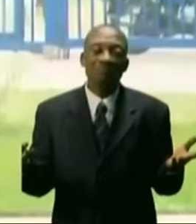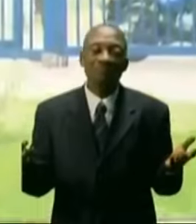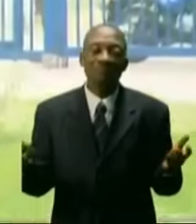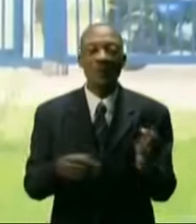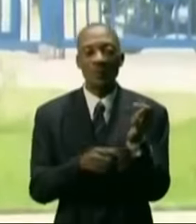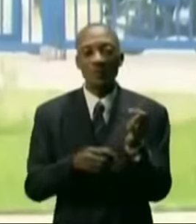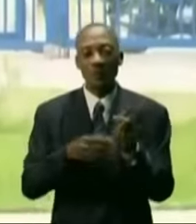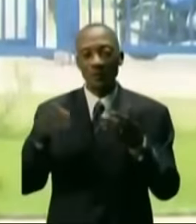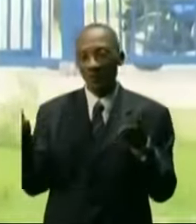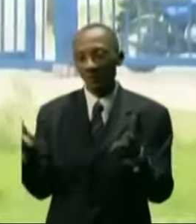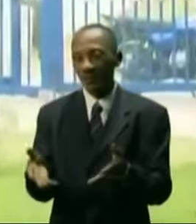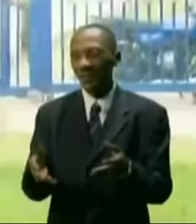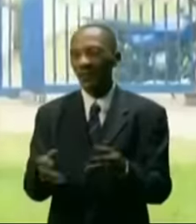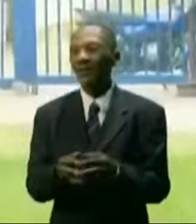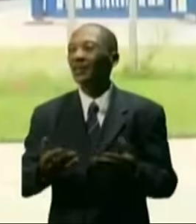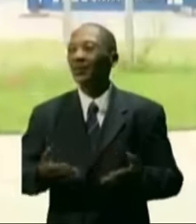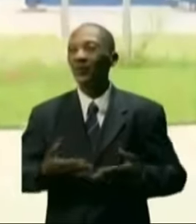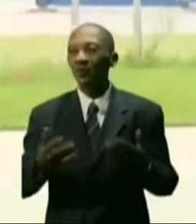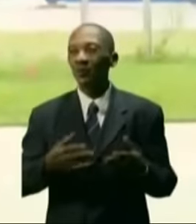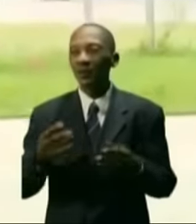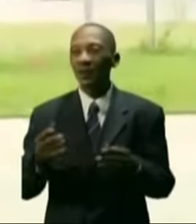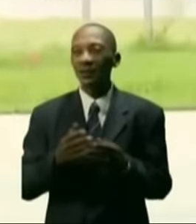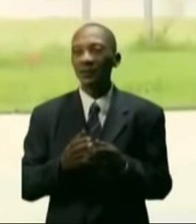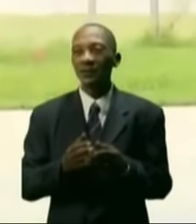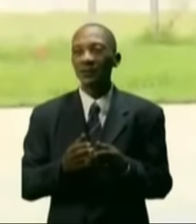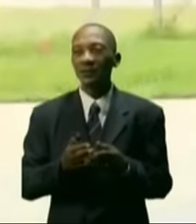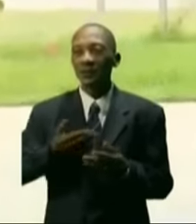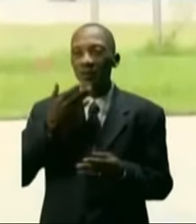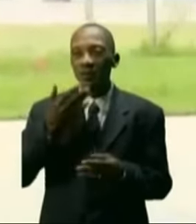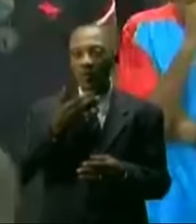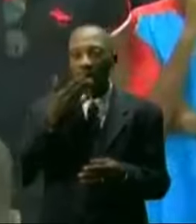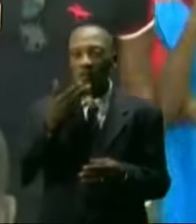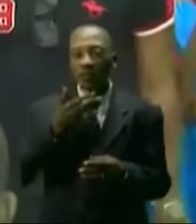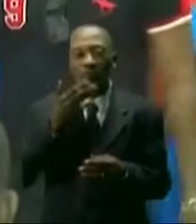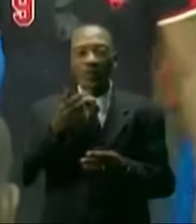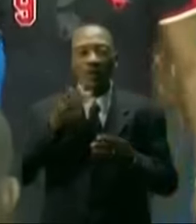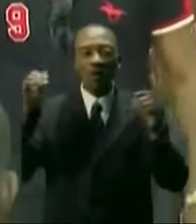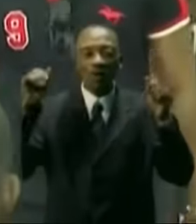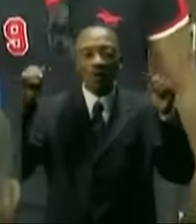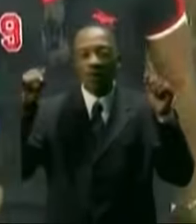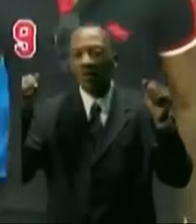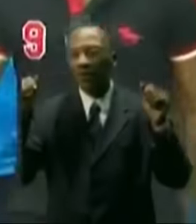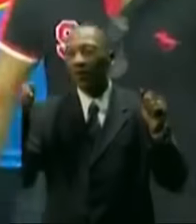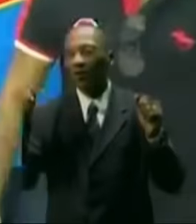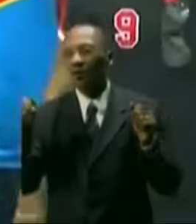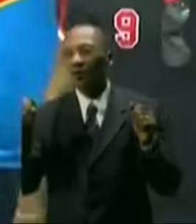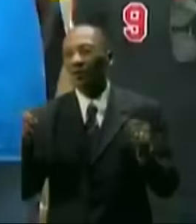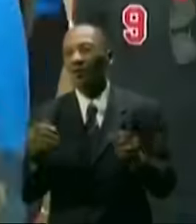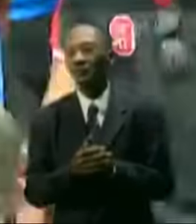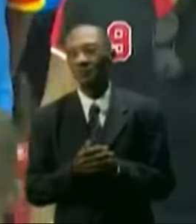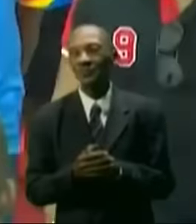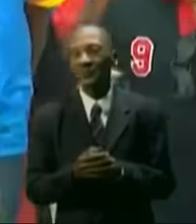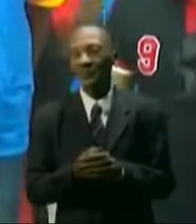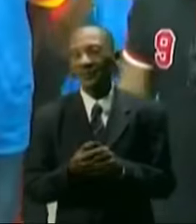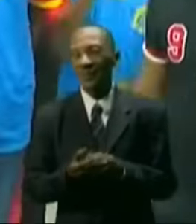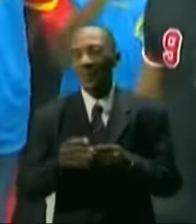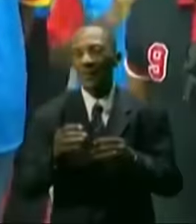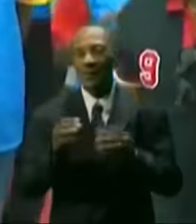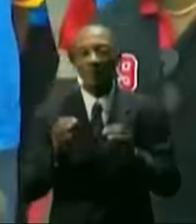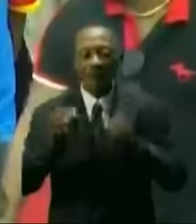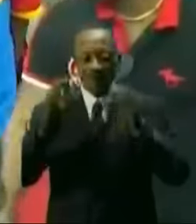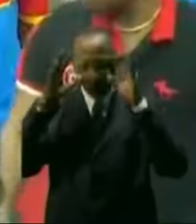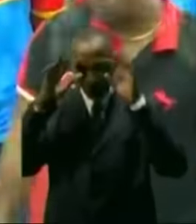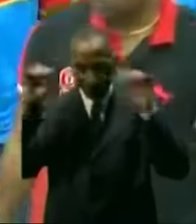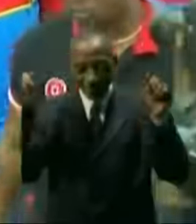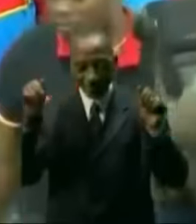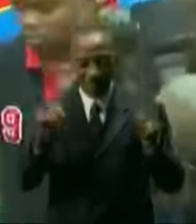Par ce grand public, mais aussi et surtout par le président de la République, Félix-Antoine Tshisekedi Tshilombo, premier sportif congolais, les Léopards ont